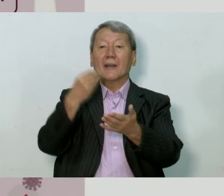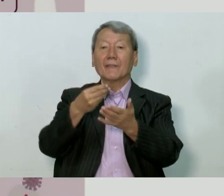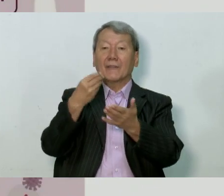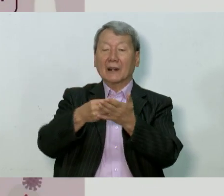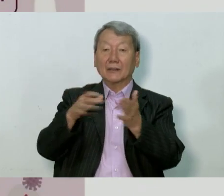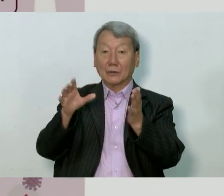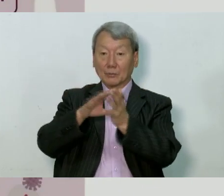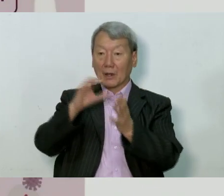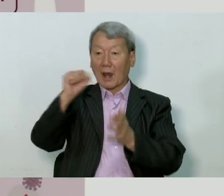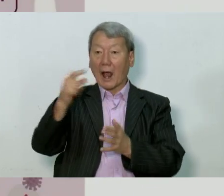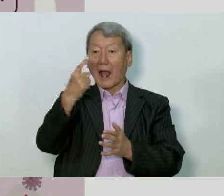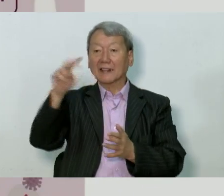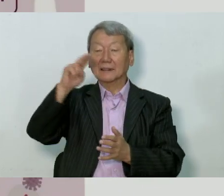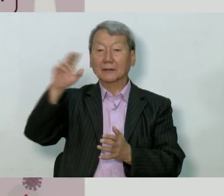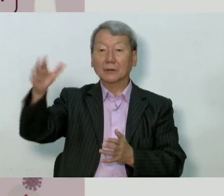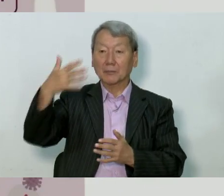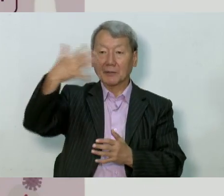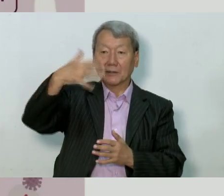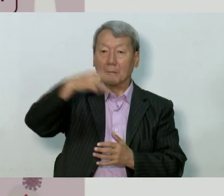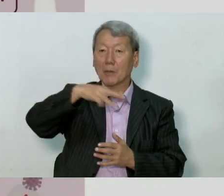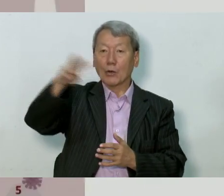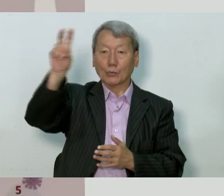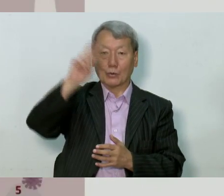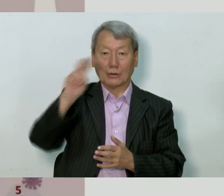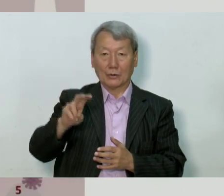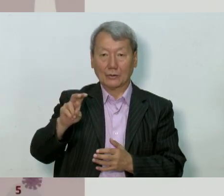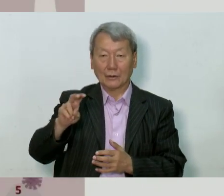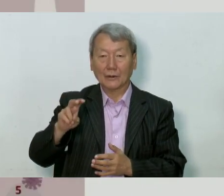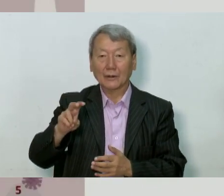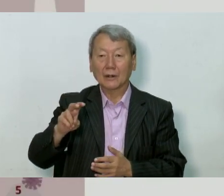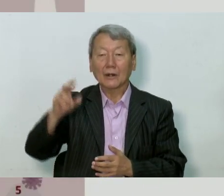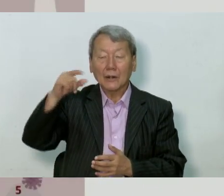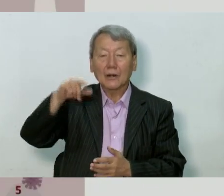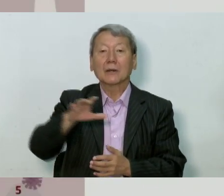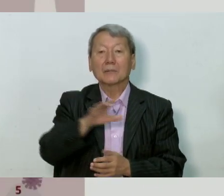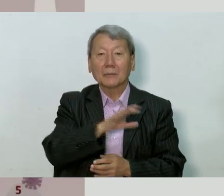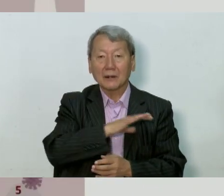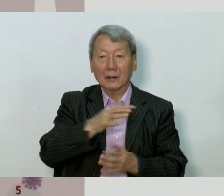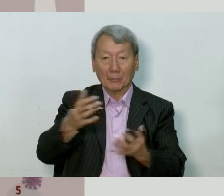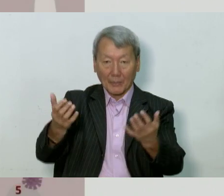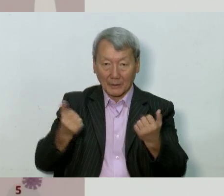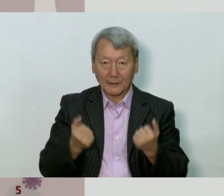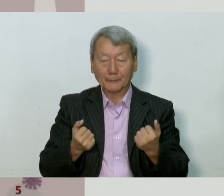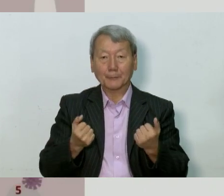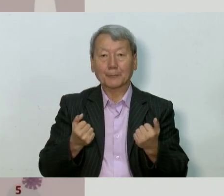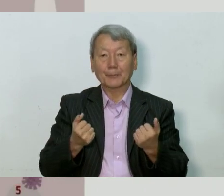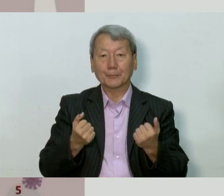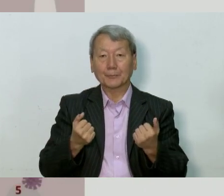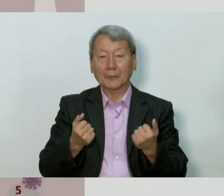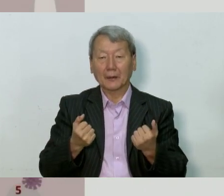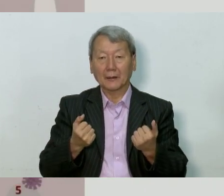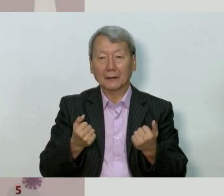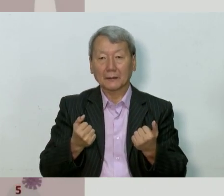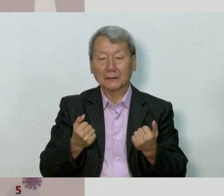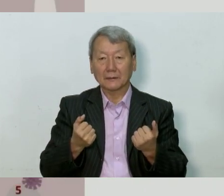помощь Азиатского банка развития в сумме 50 миллионов долларов также была